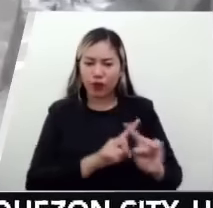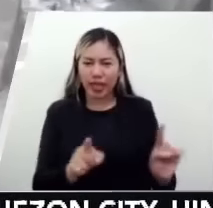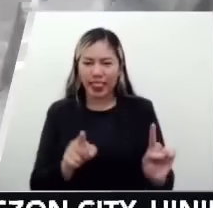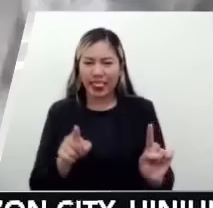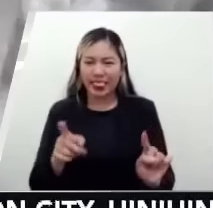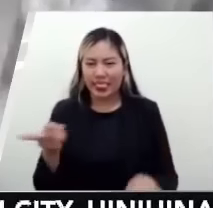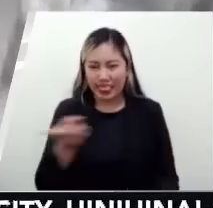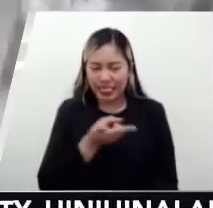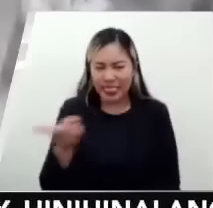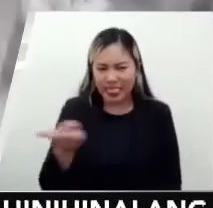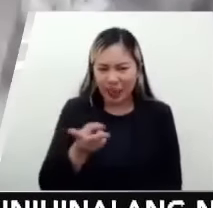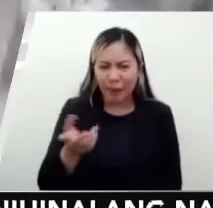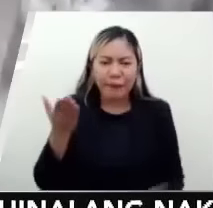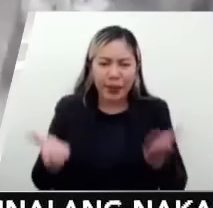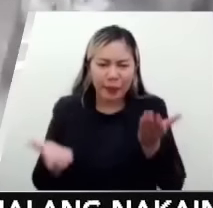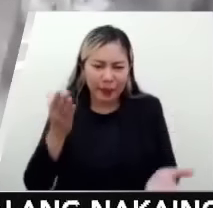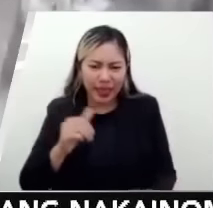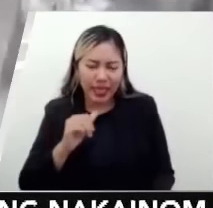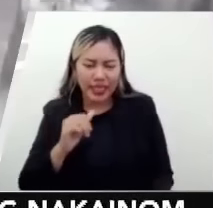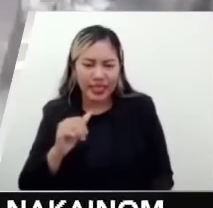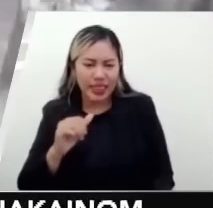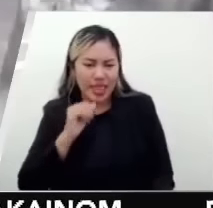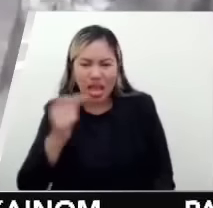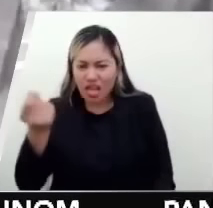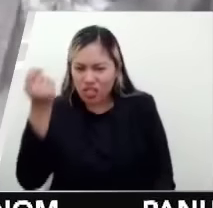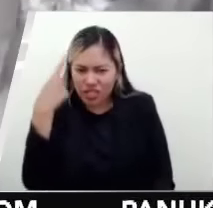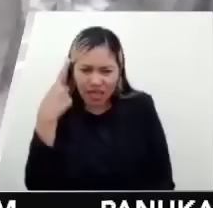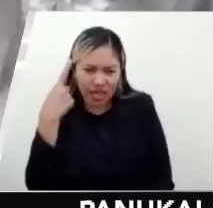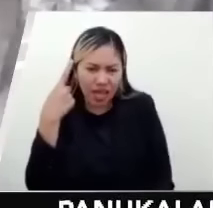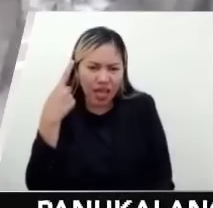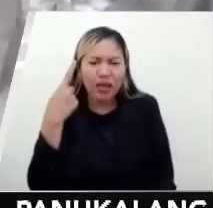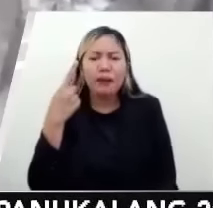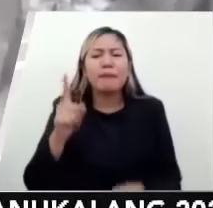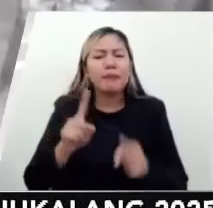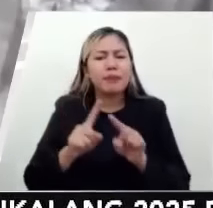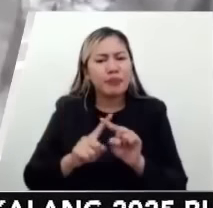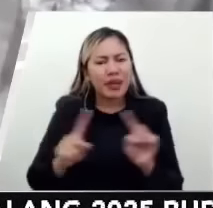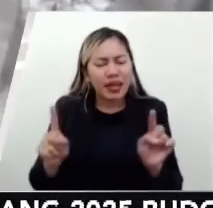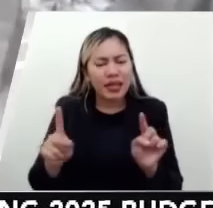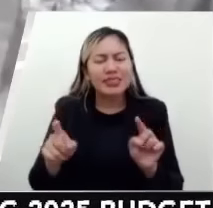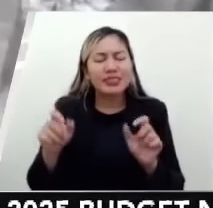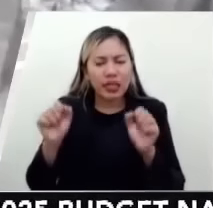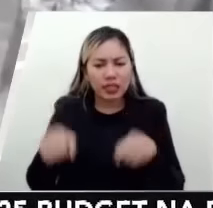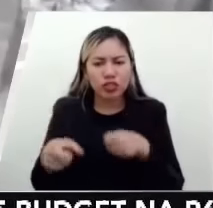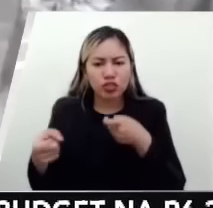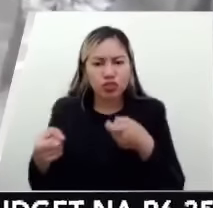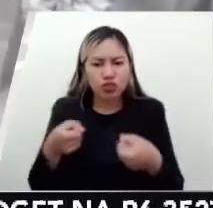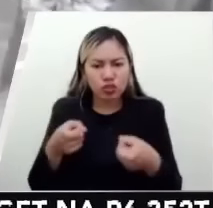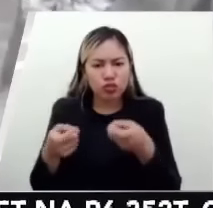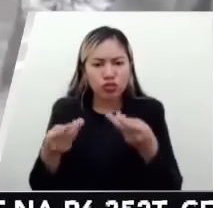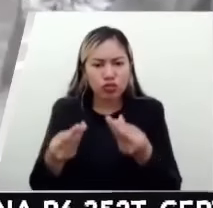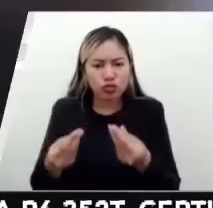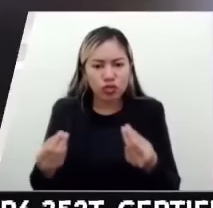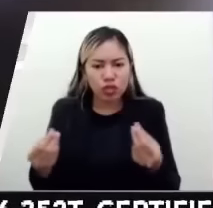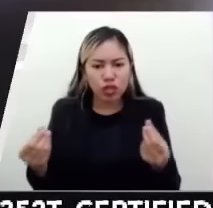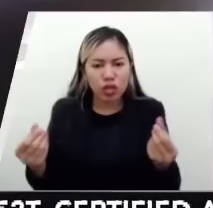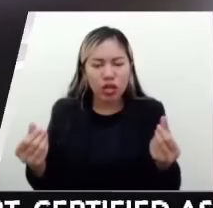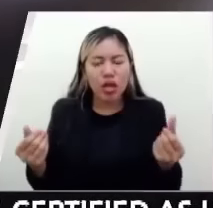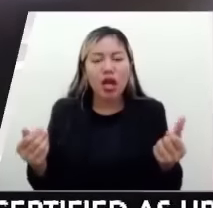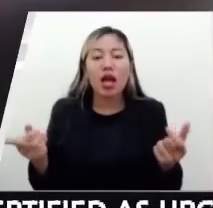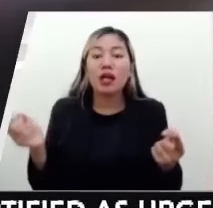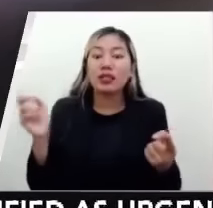sila nagkakaintindihan. Pero kaya pa naman i-manage until such time